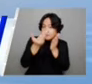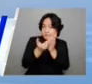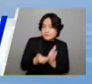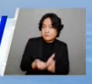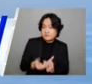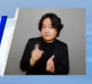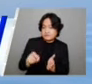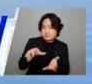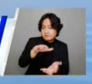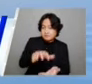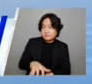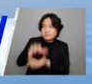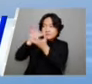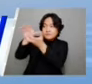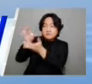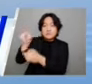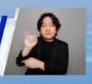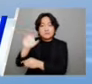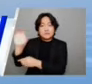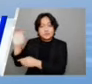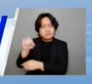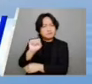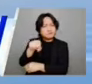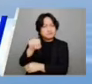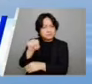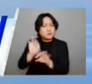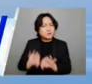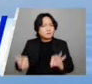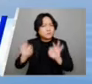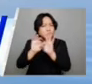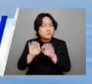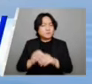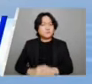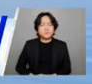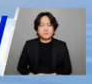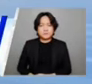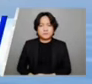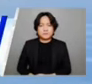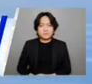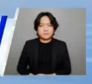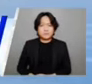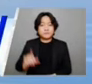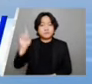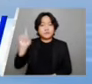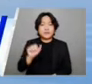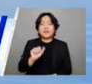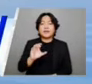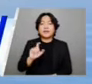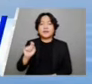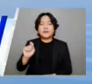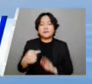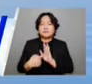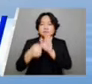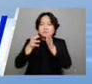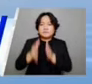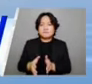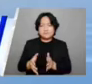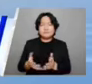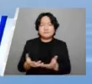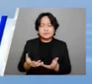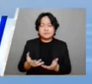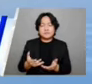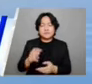Yes, kasi ito na mismo yung mga sinasabi niya. Panawagan ni ACT Teachers Party List Representative Franz Castro, isumite